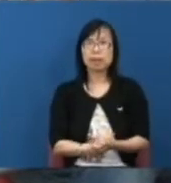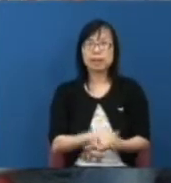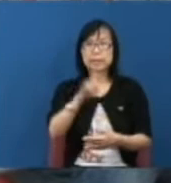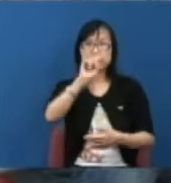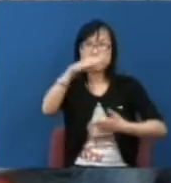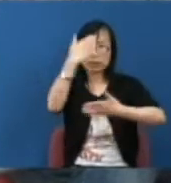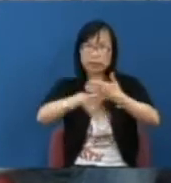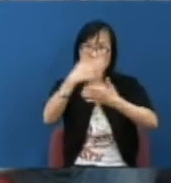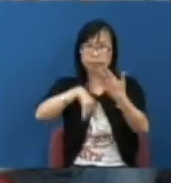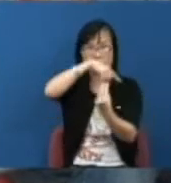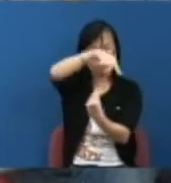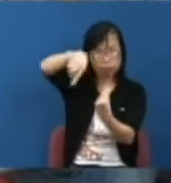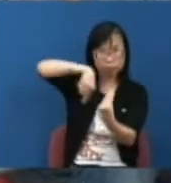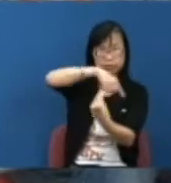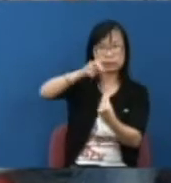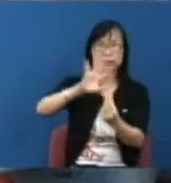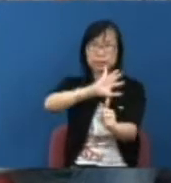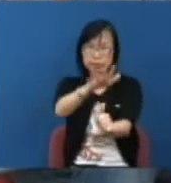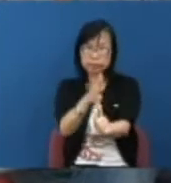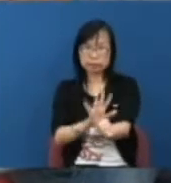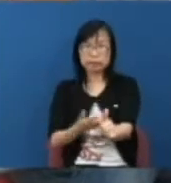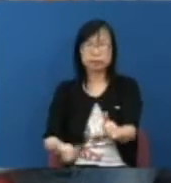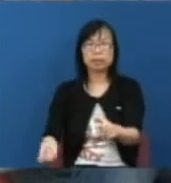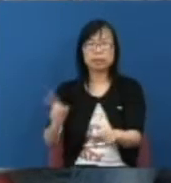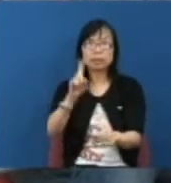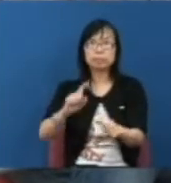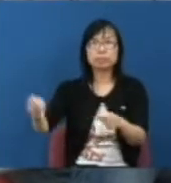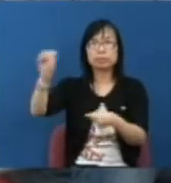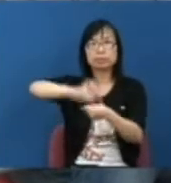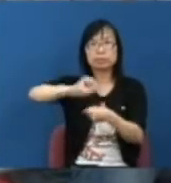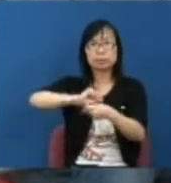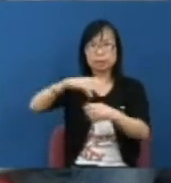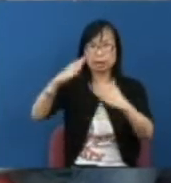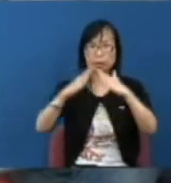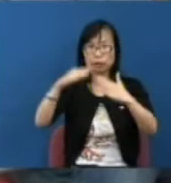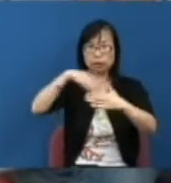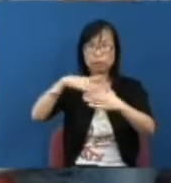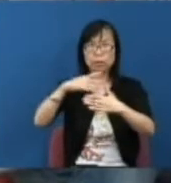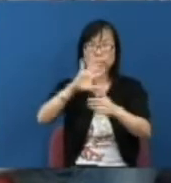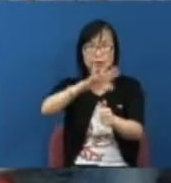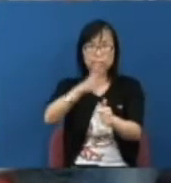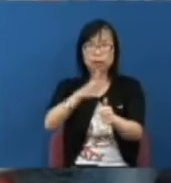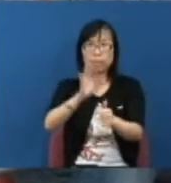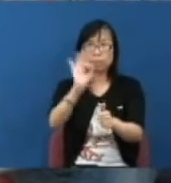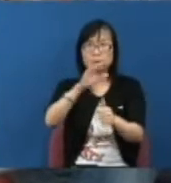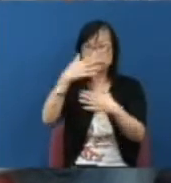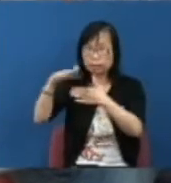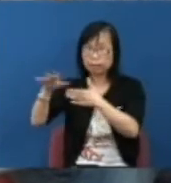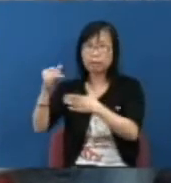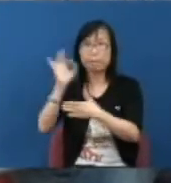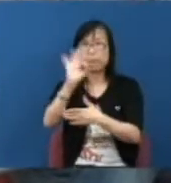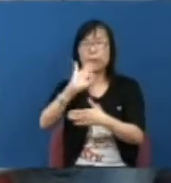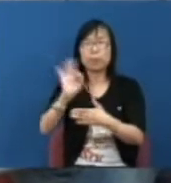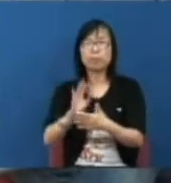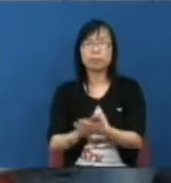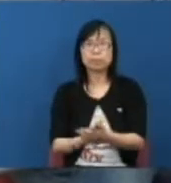低對環境嘅影響，點樣去增加一間屋裏邊唔影響他人而又可以有利於成個實性